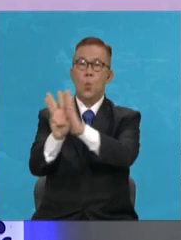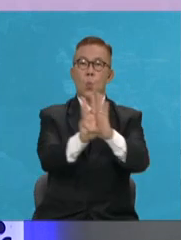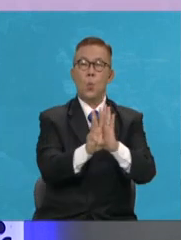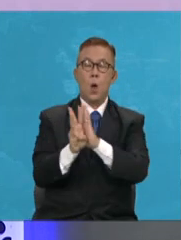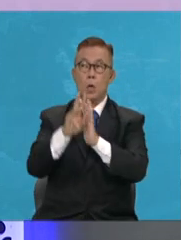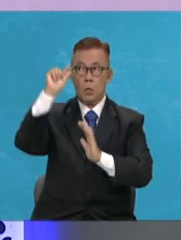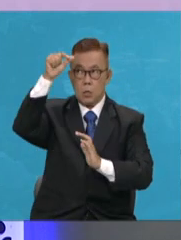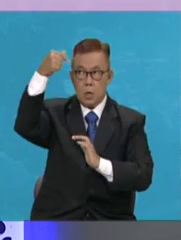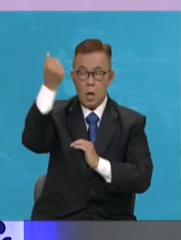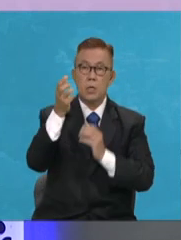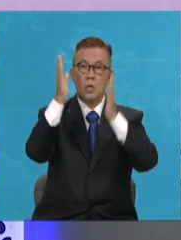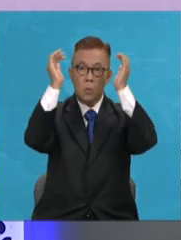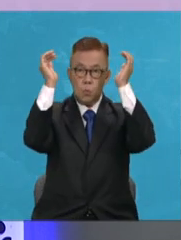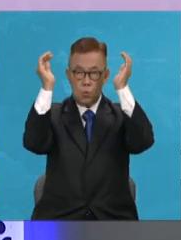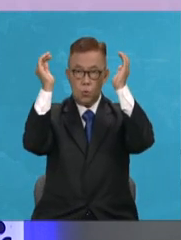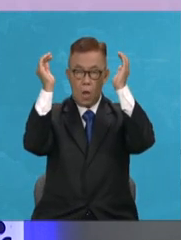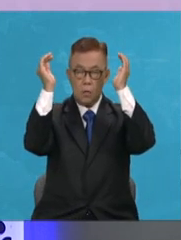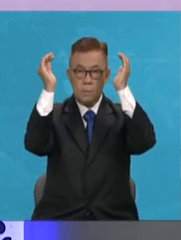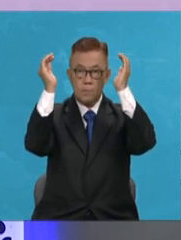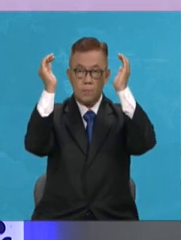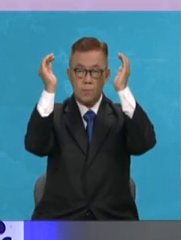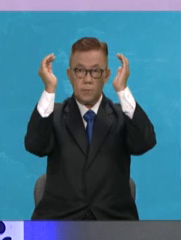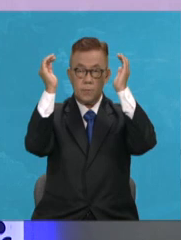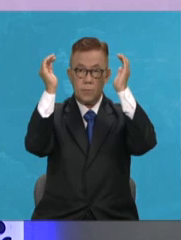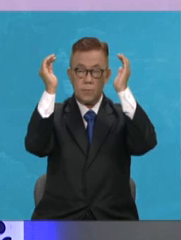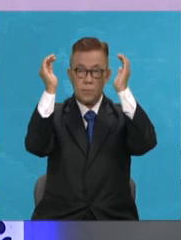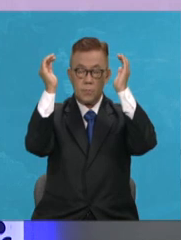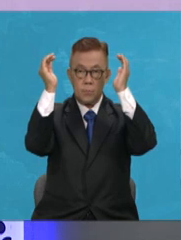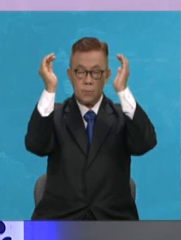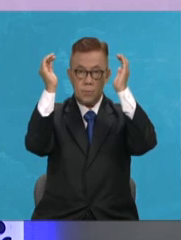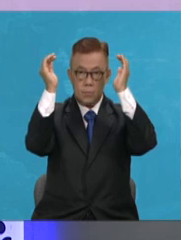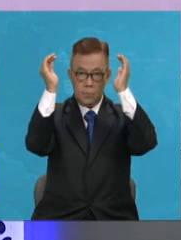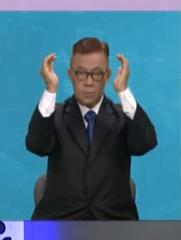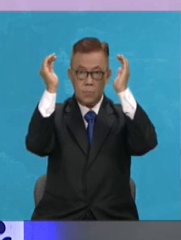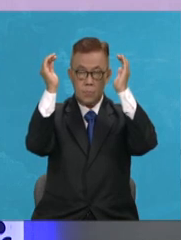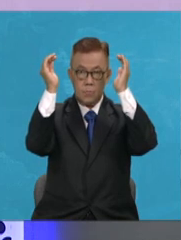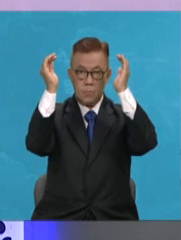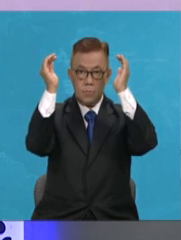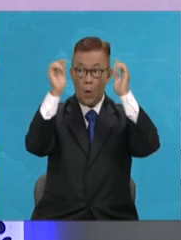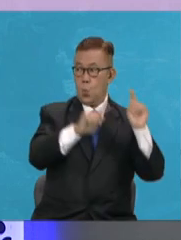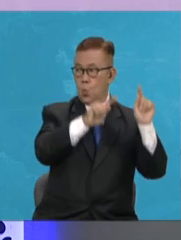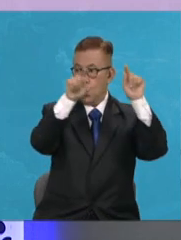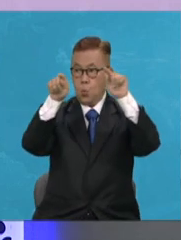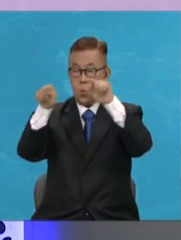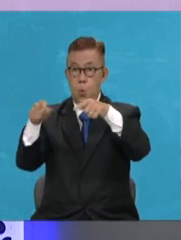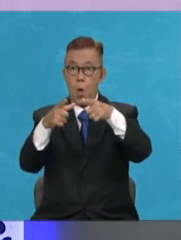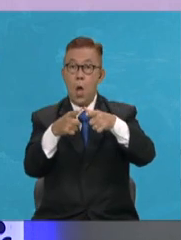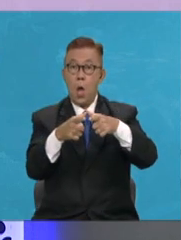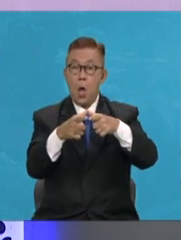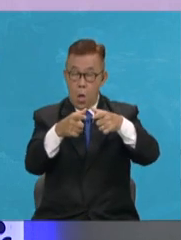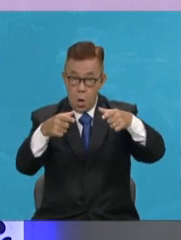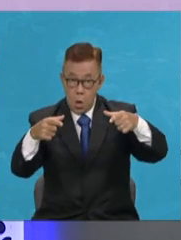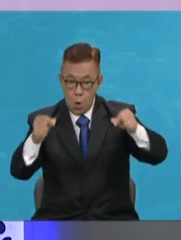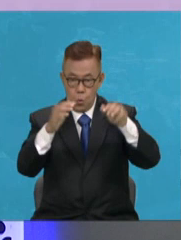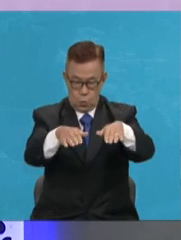dulu yang maha Mulia Paduka Sri Baginda Sultan dan yang dipertuan negara Brunei Darussalam berangkat menghadiri upacara